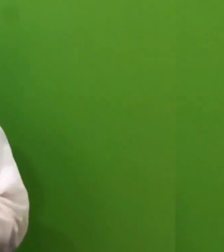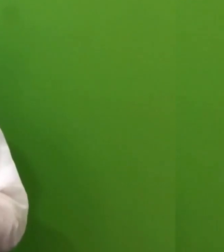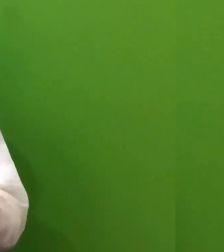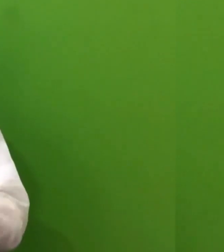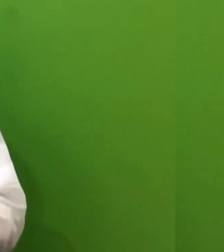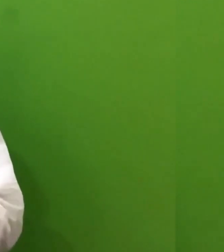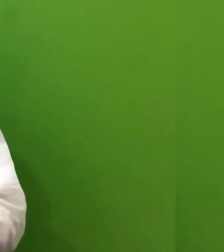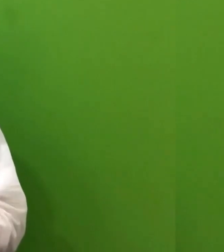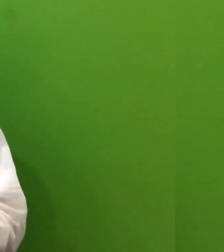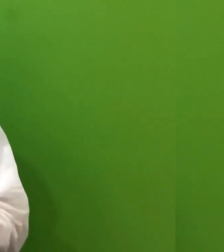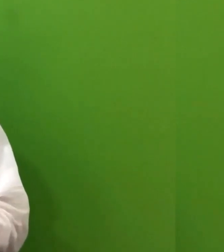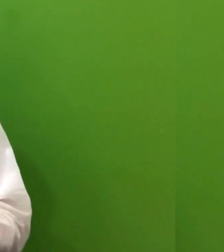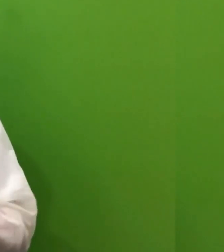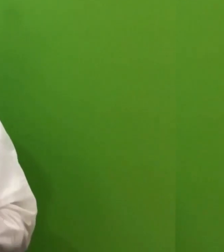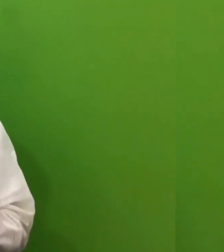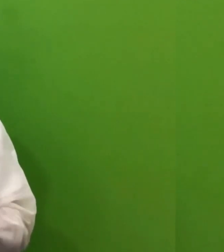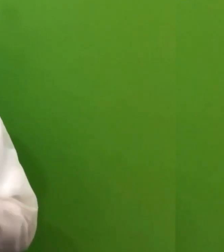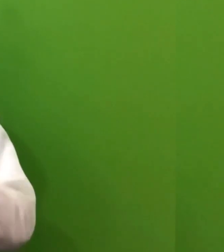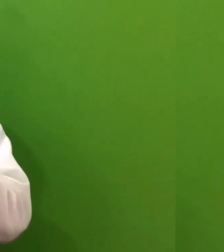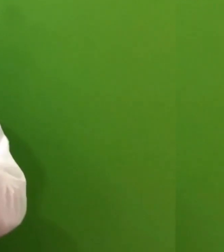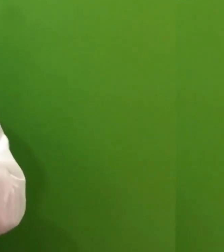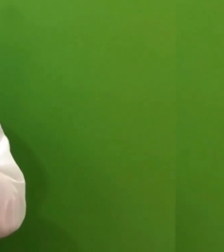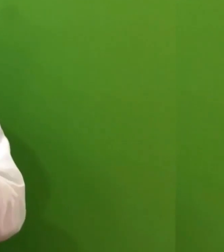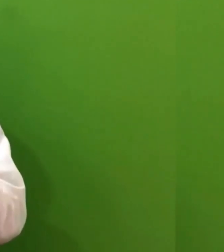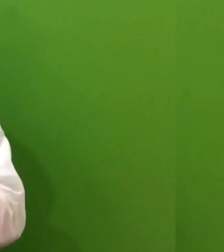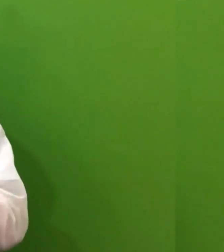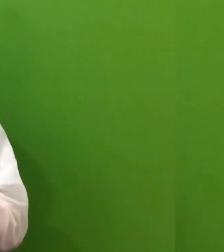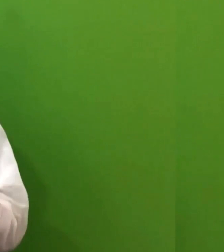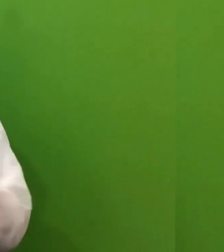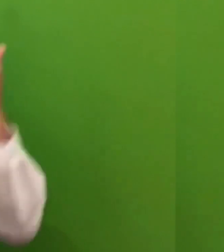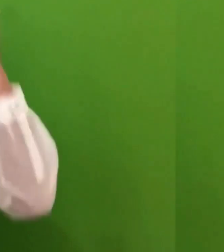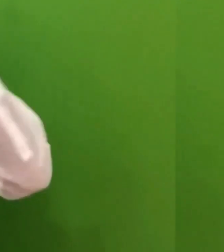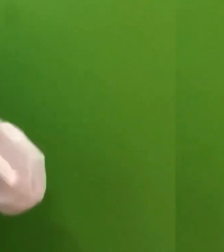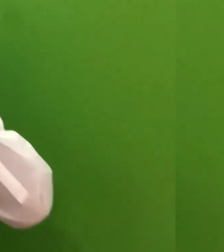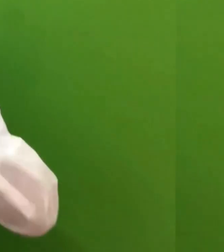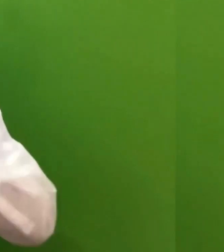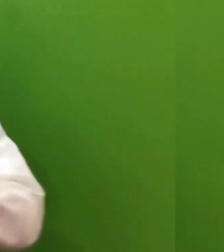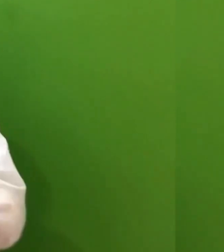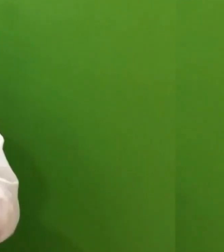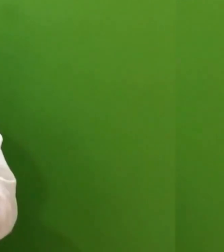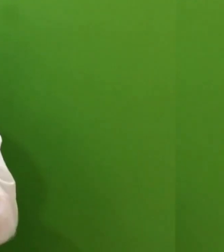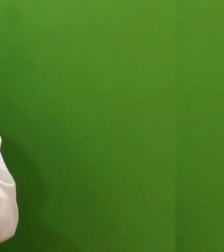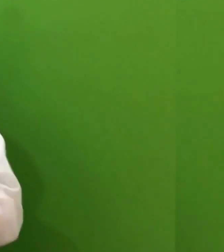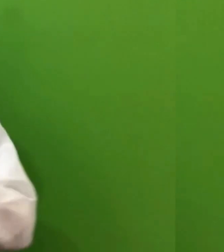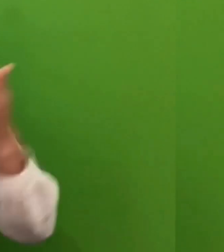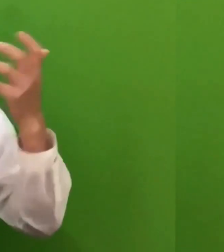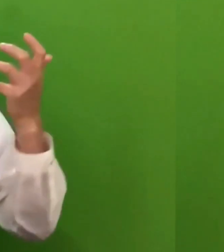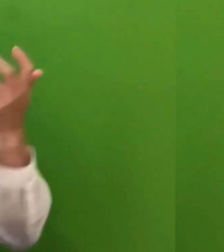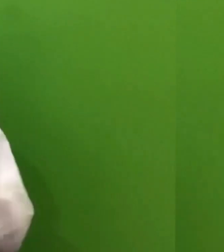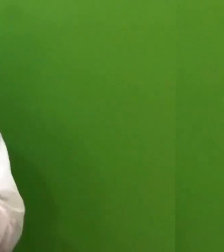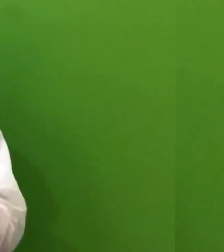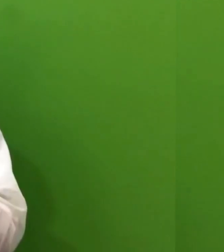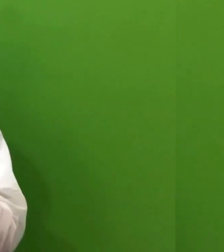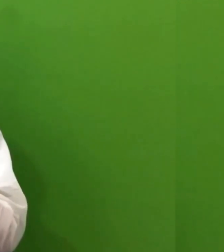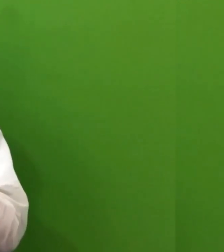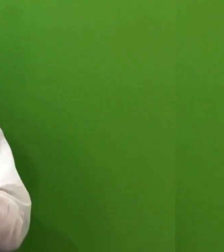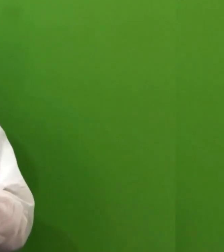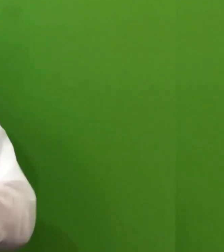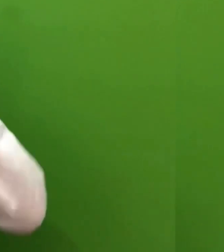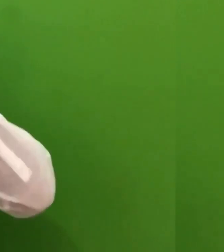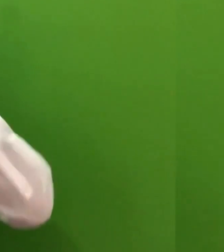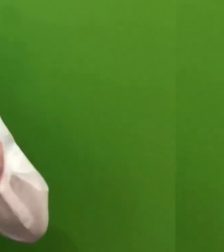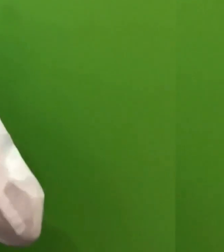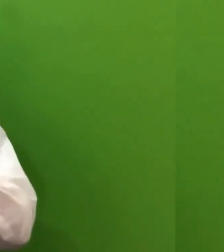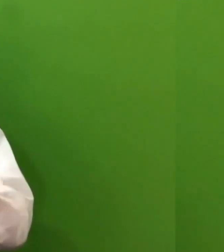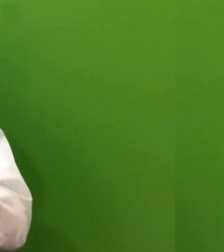그리스도가 되게 하여 주시옵소서. 예수 그리스도의 그 이름으로 사탄에 가득한